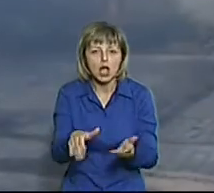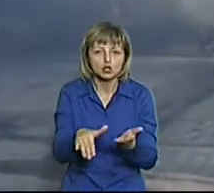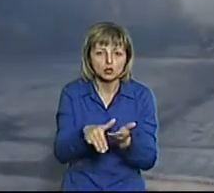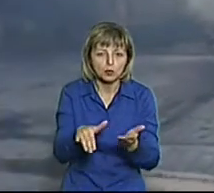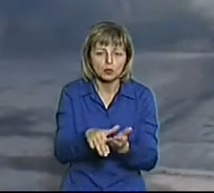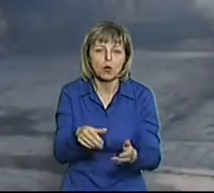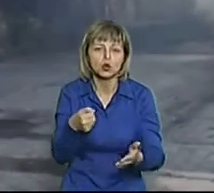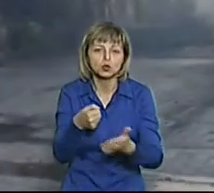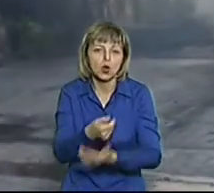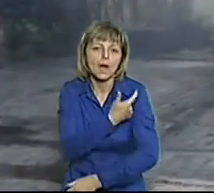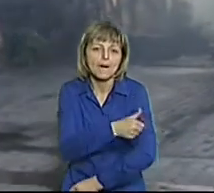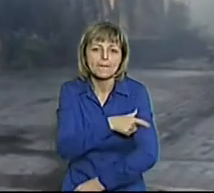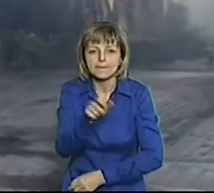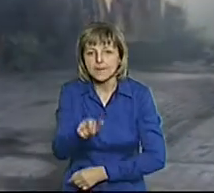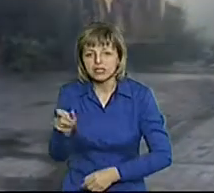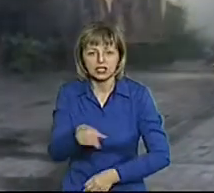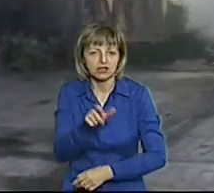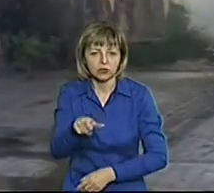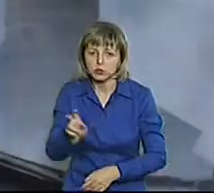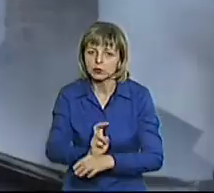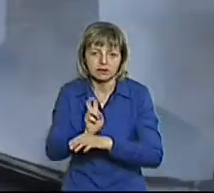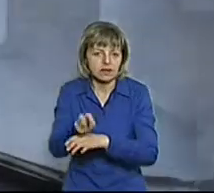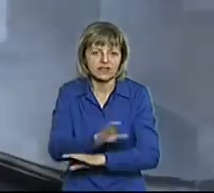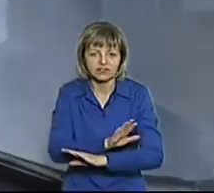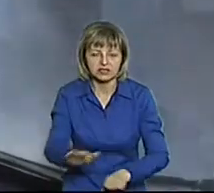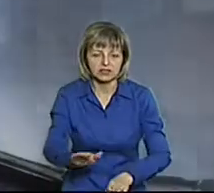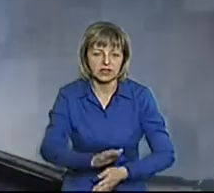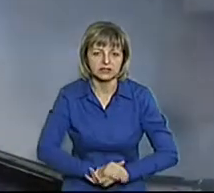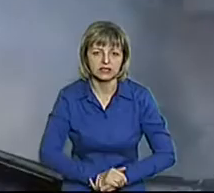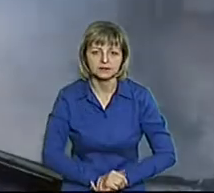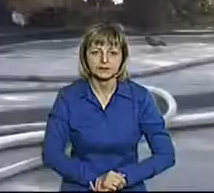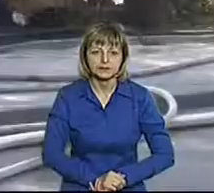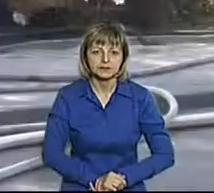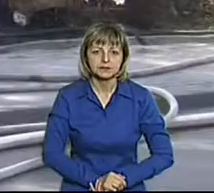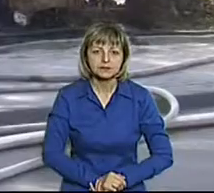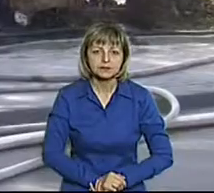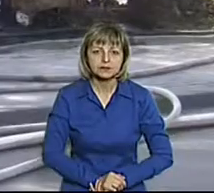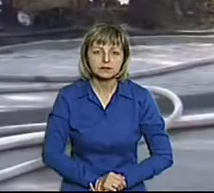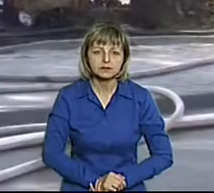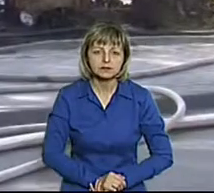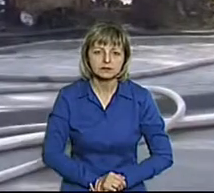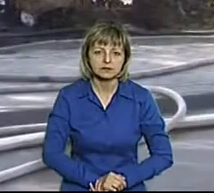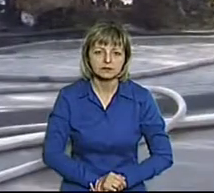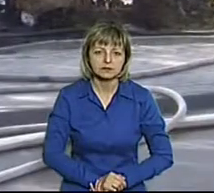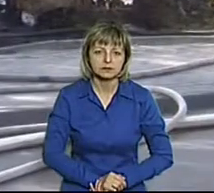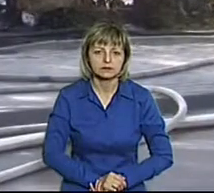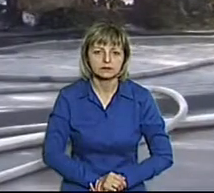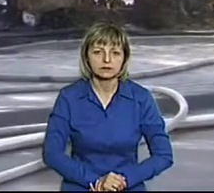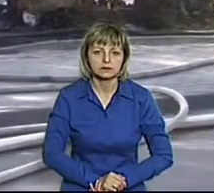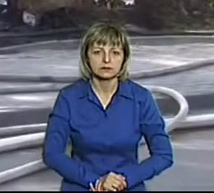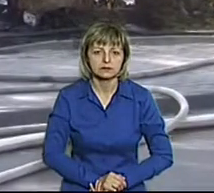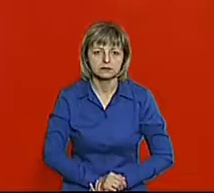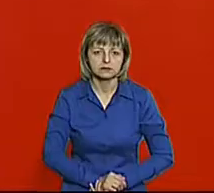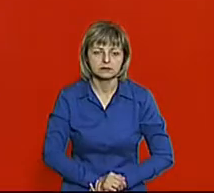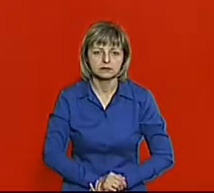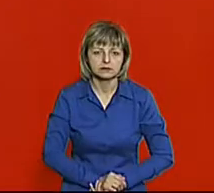до медиків люди не зверталися. Віктор Папко, Петро Потієвський. Новини на Суспільному. Луцьк.